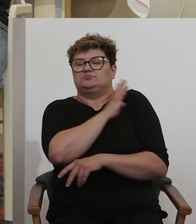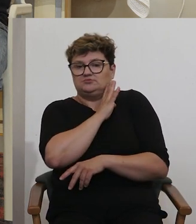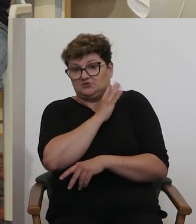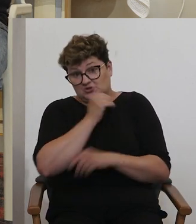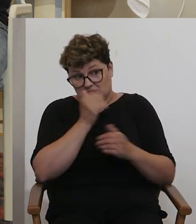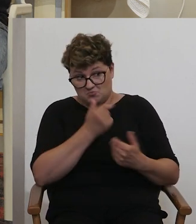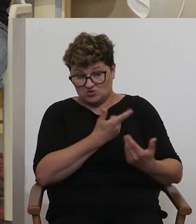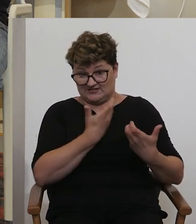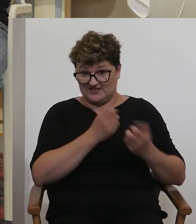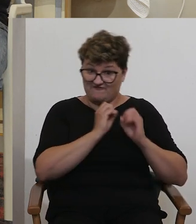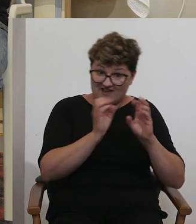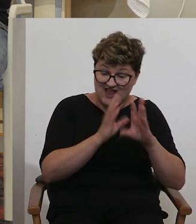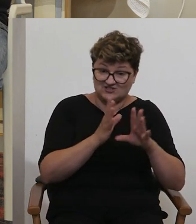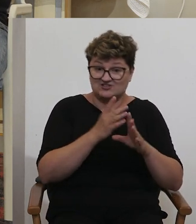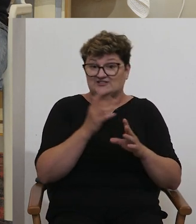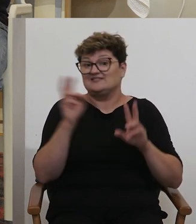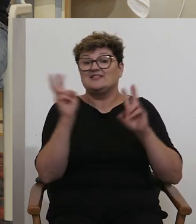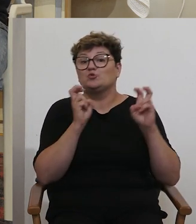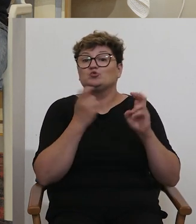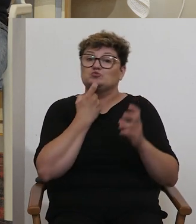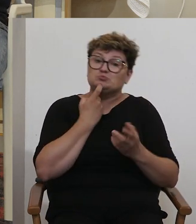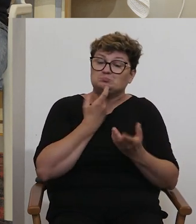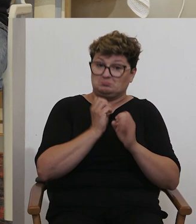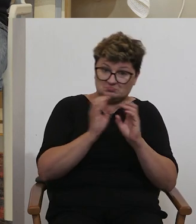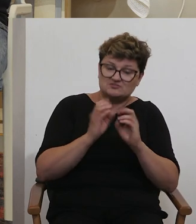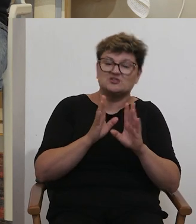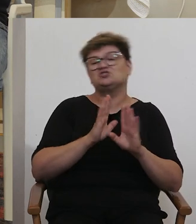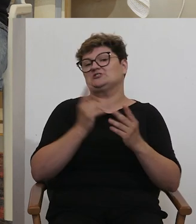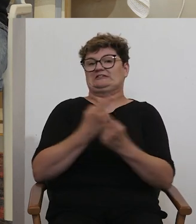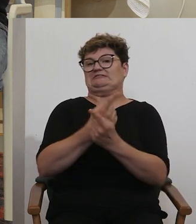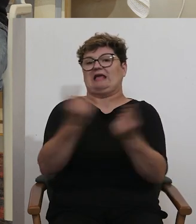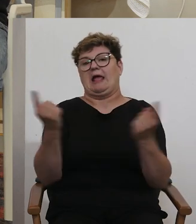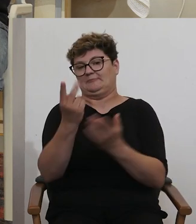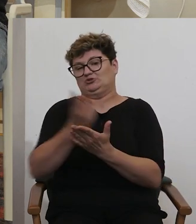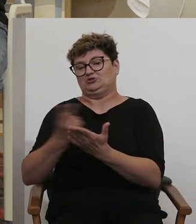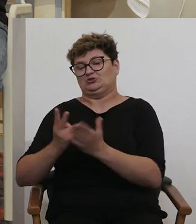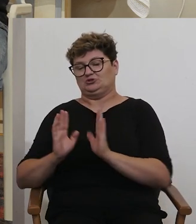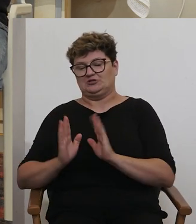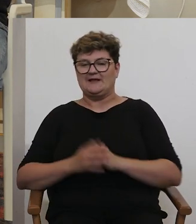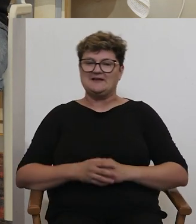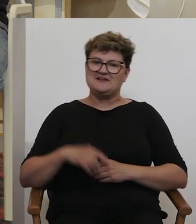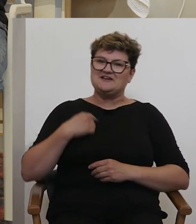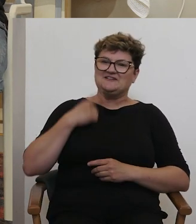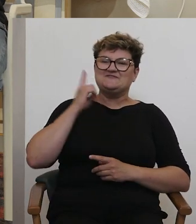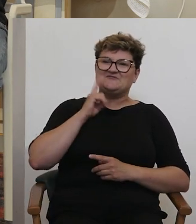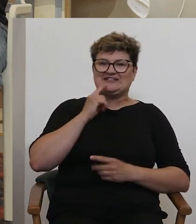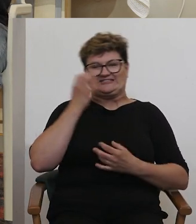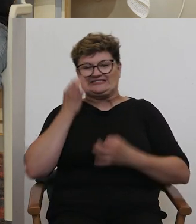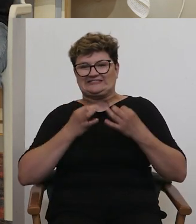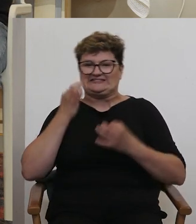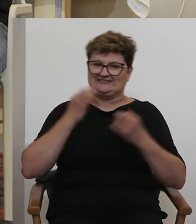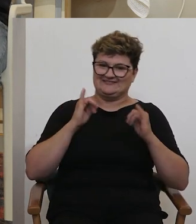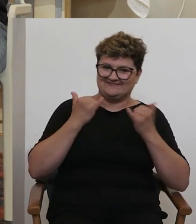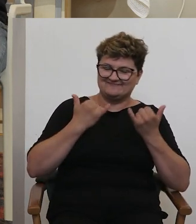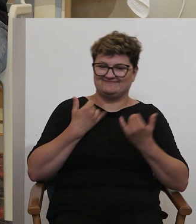zechce wyjaśnić ten tytuł, zdradzić nam tutaj, czy zostawimy go lekturze? No właśnie zastanawiam się, czy zdradzać wszystko,